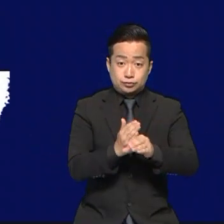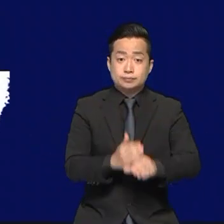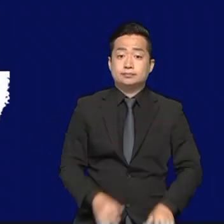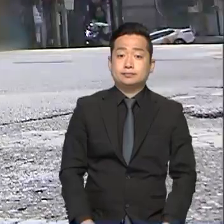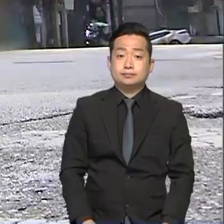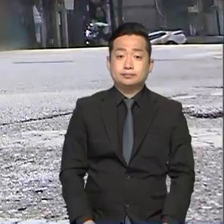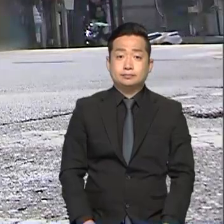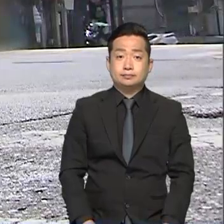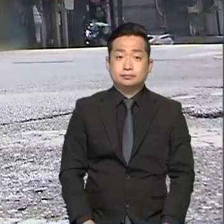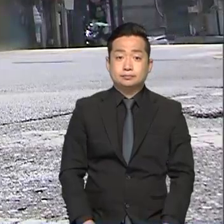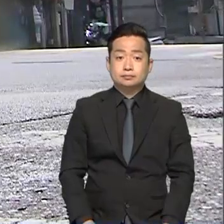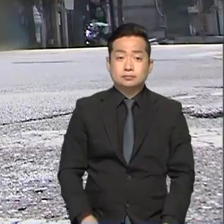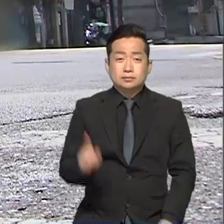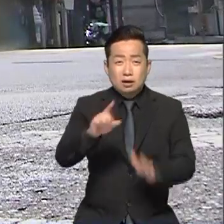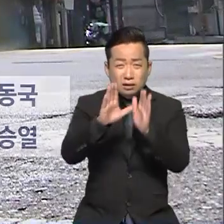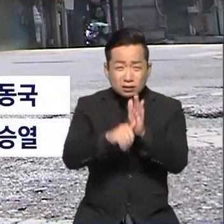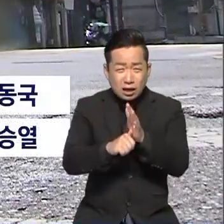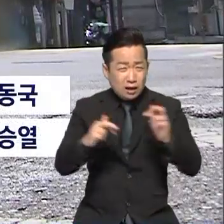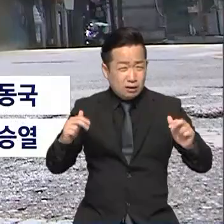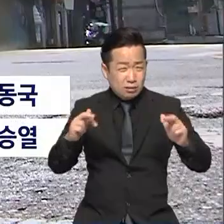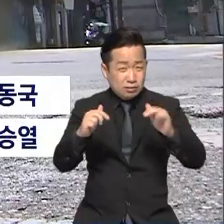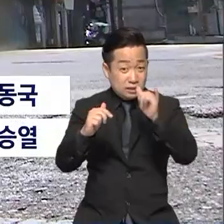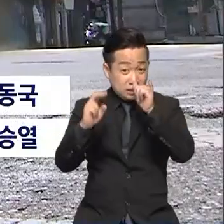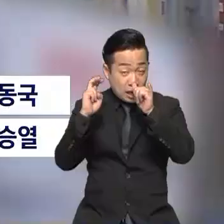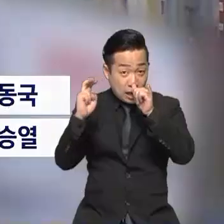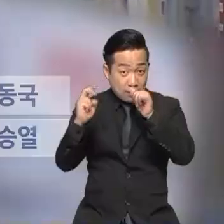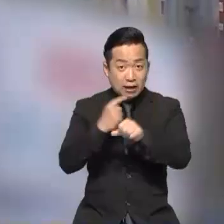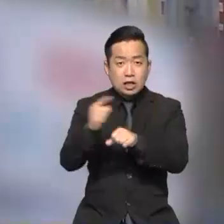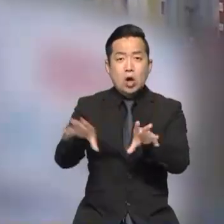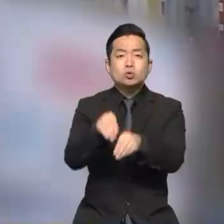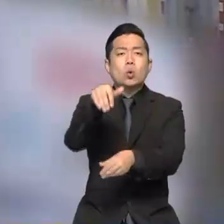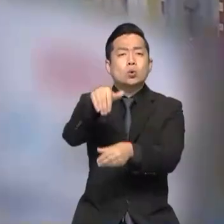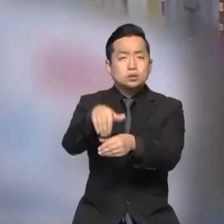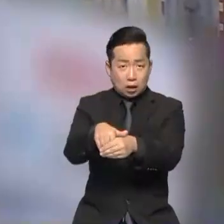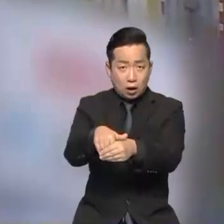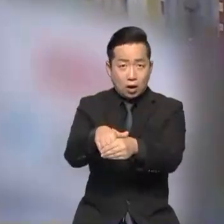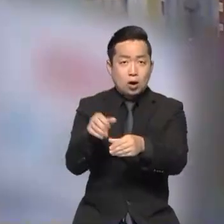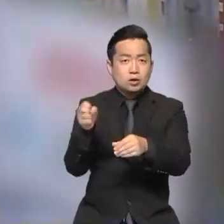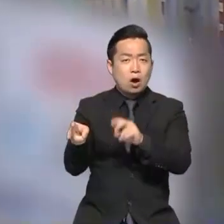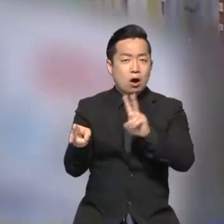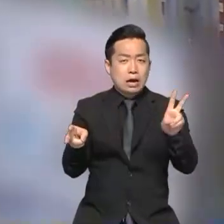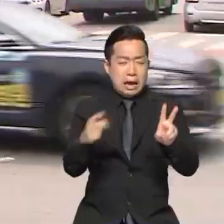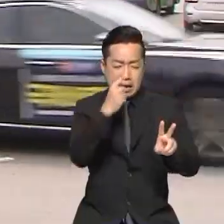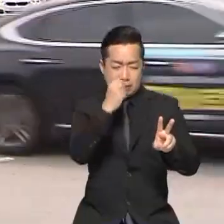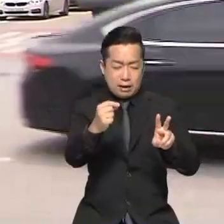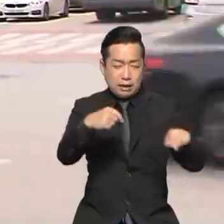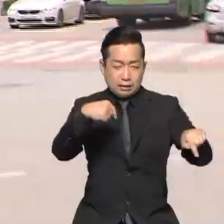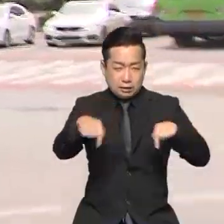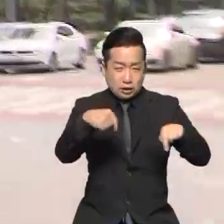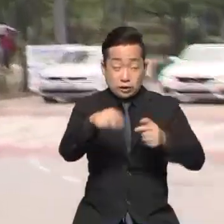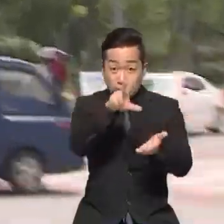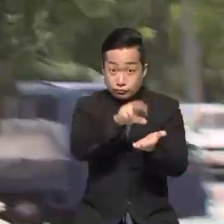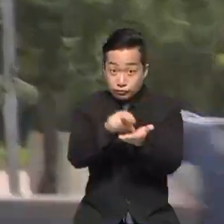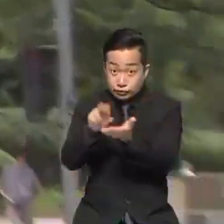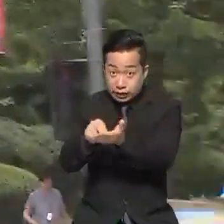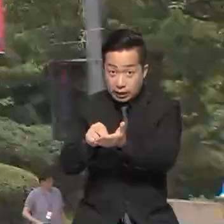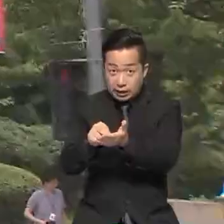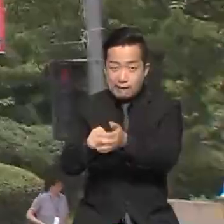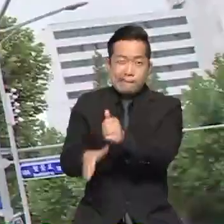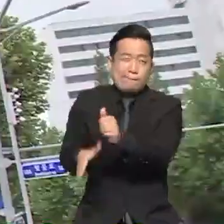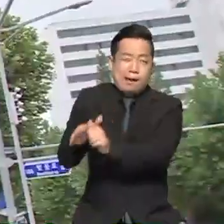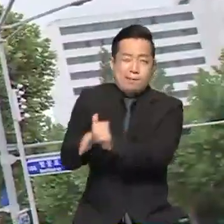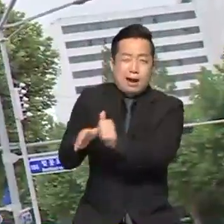못했습니다. 어느 때보다 치열할 것으로 예상되는 내년 총선을 앞두고 여야 모두 민감한 정치 현안을 소재로